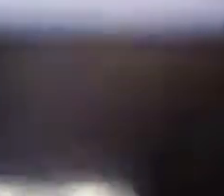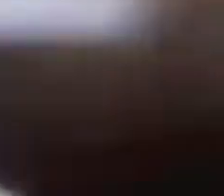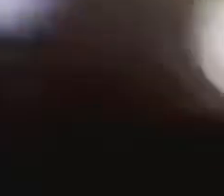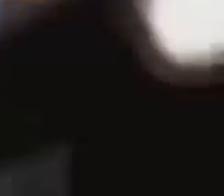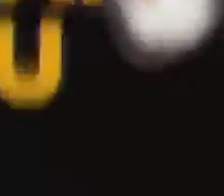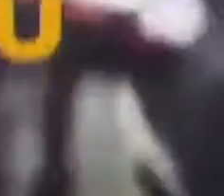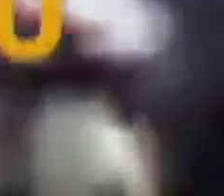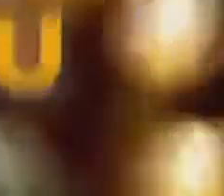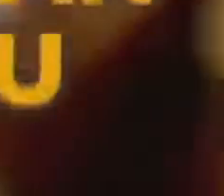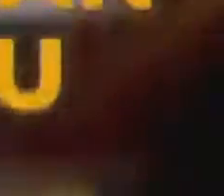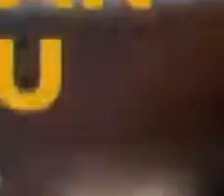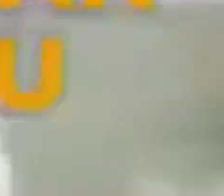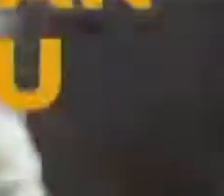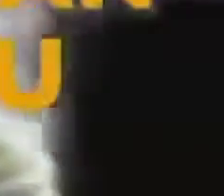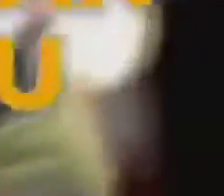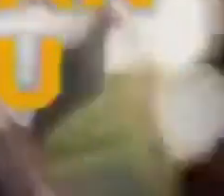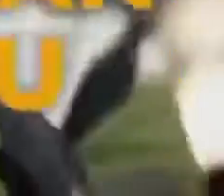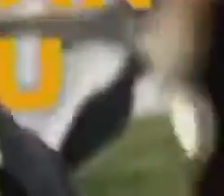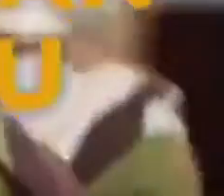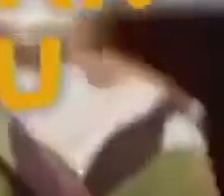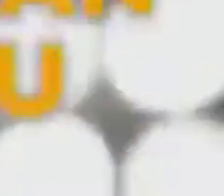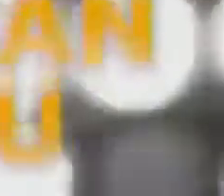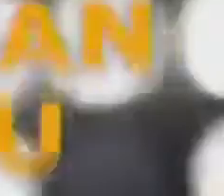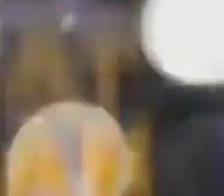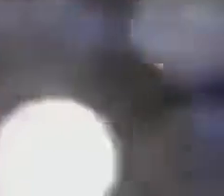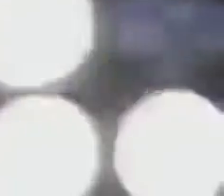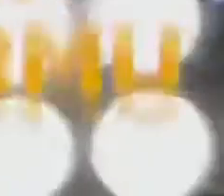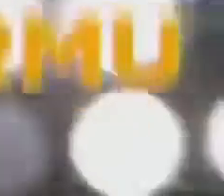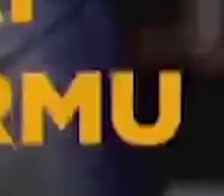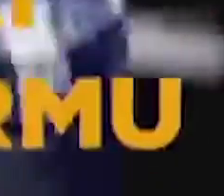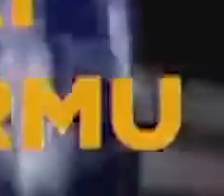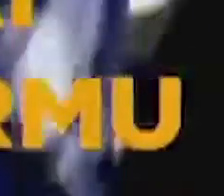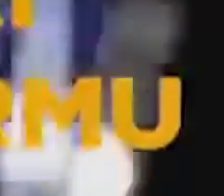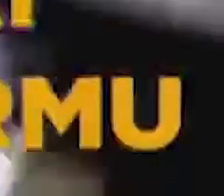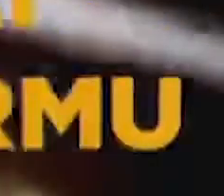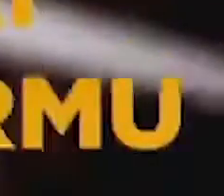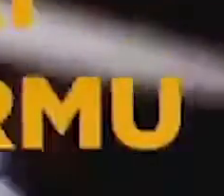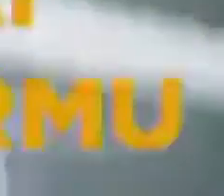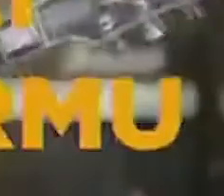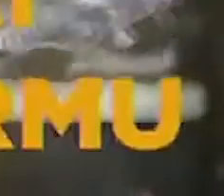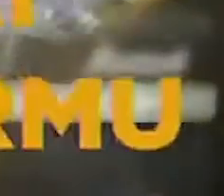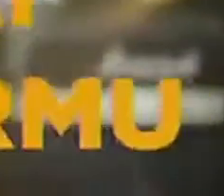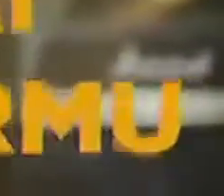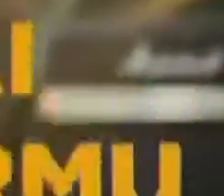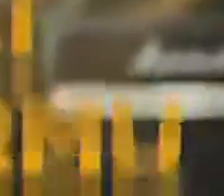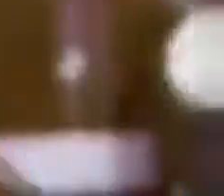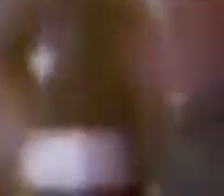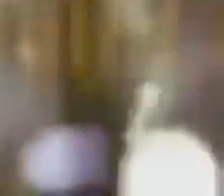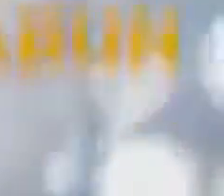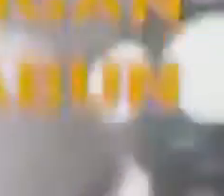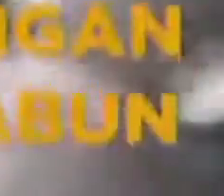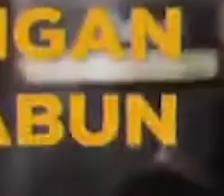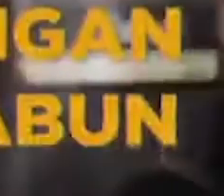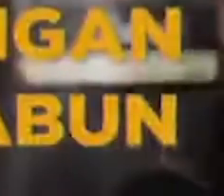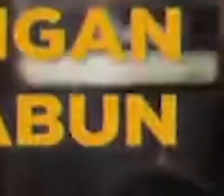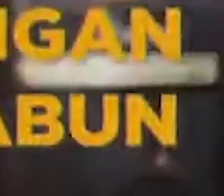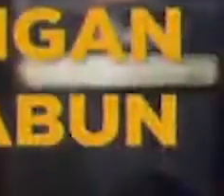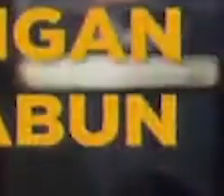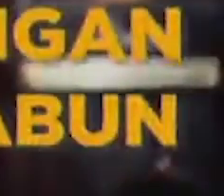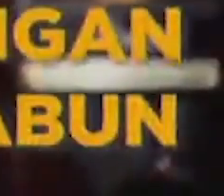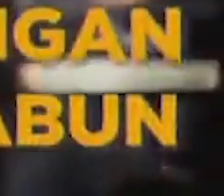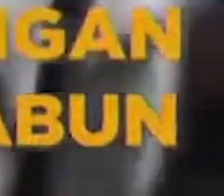u ingat pasan ibu pakai maskermu